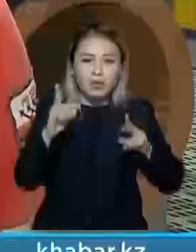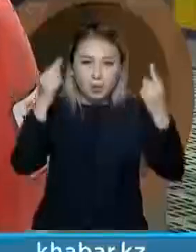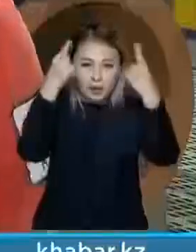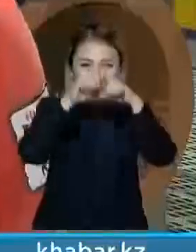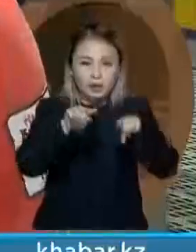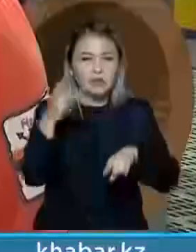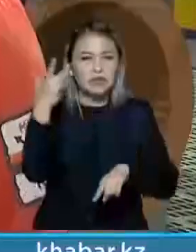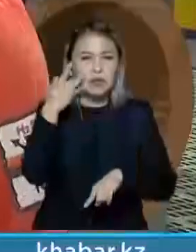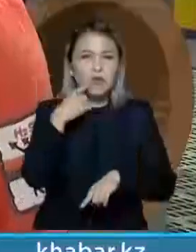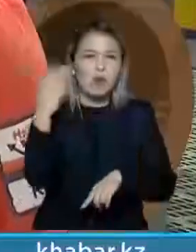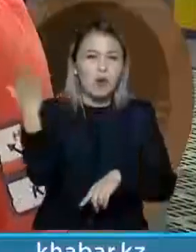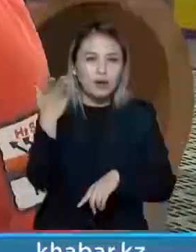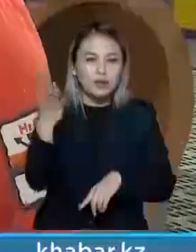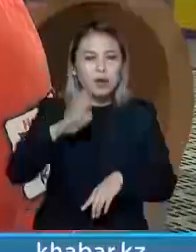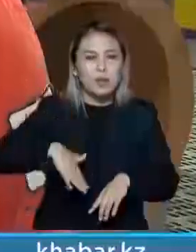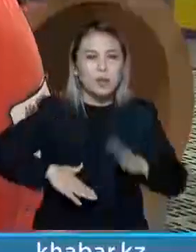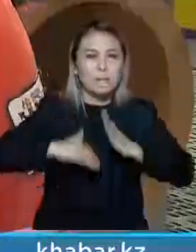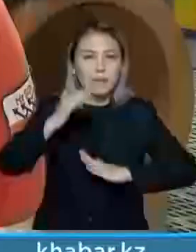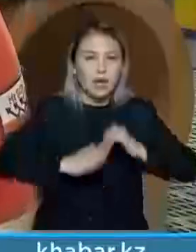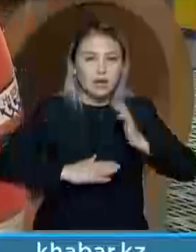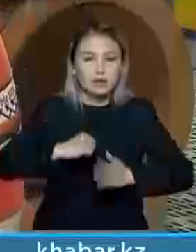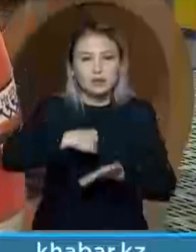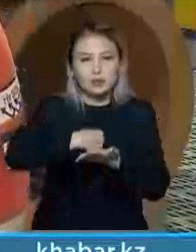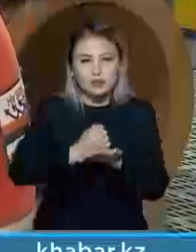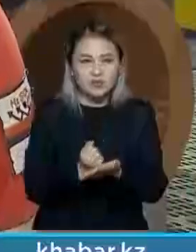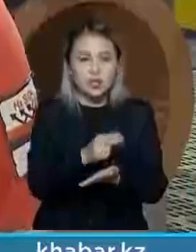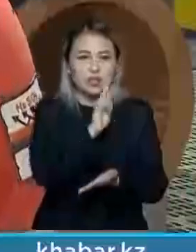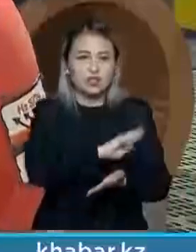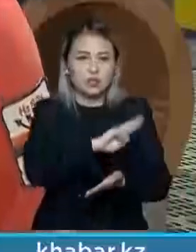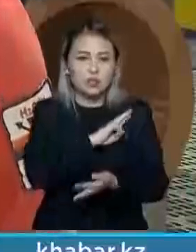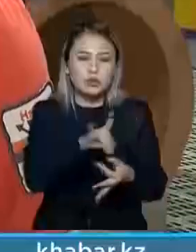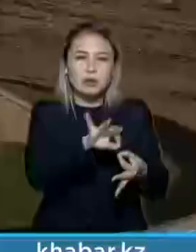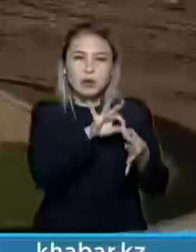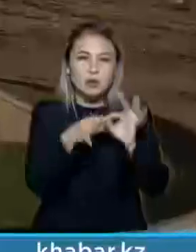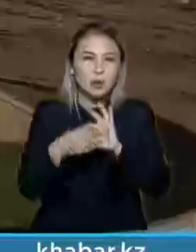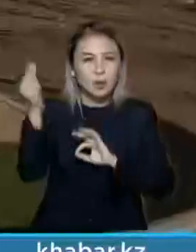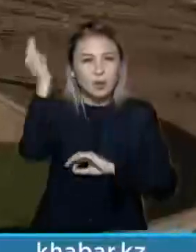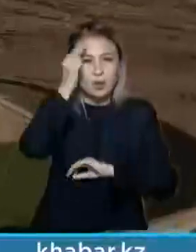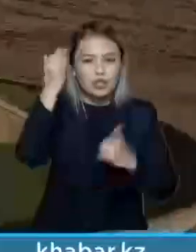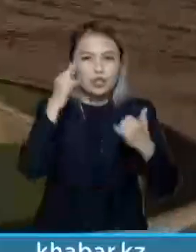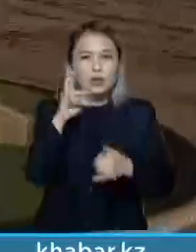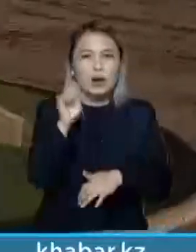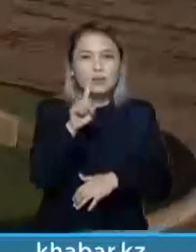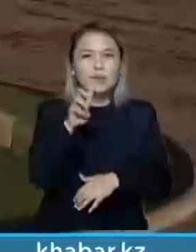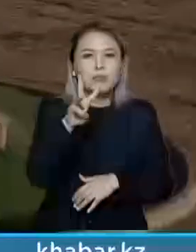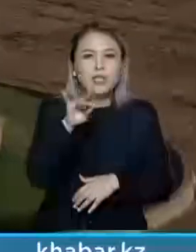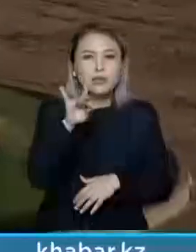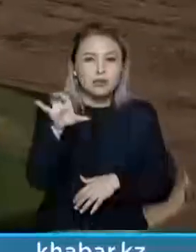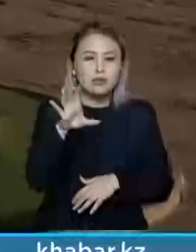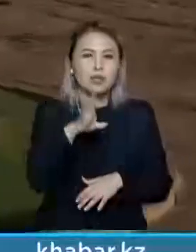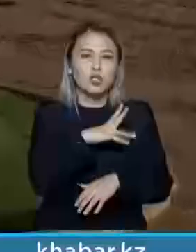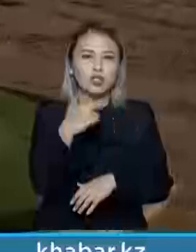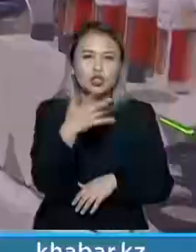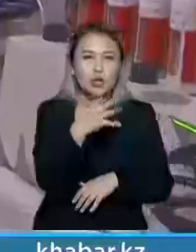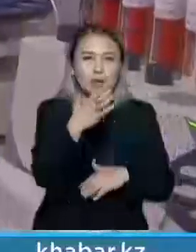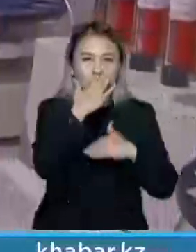дәріс оқытылады. Одан кейін тәжірибелі мамандар бекітіліп, жұмыстың қыр-сырын үйретеді. Казминерал Сақтоғай мыс кенішінде